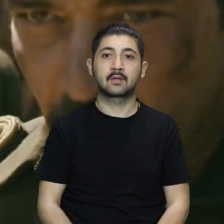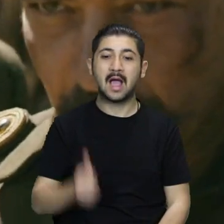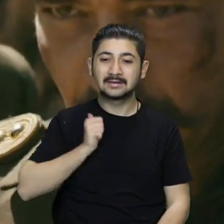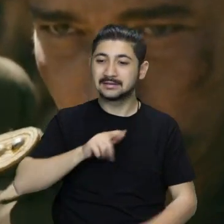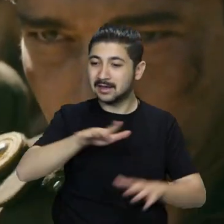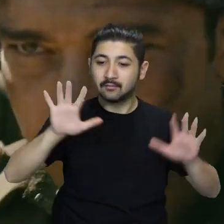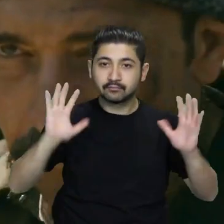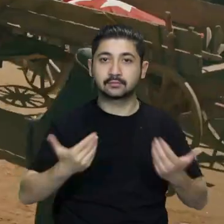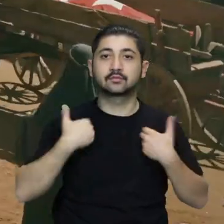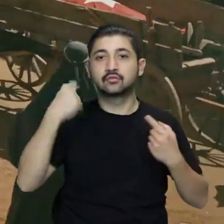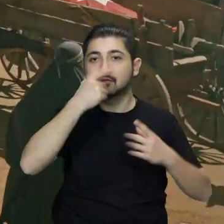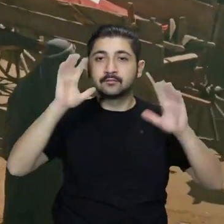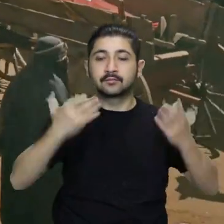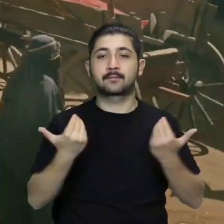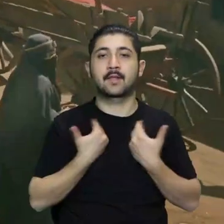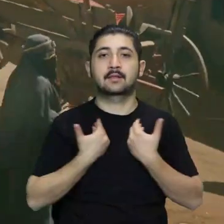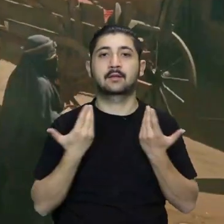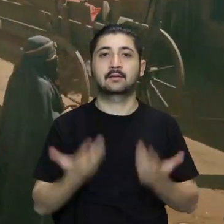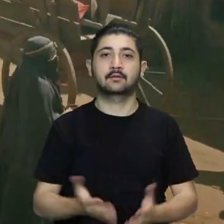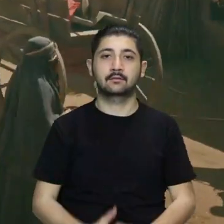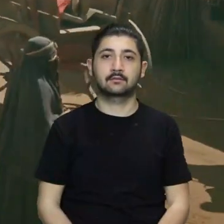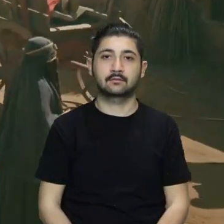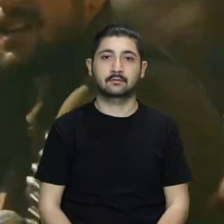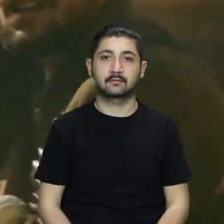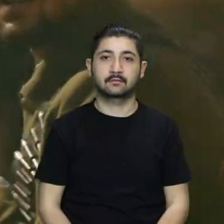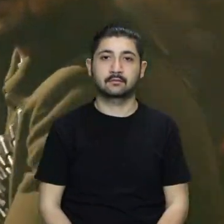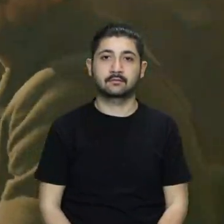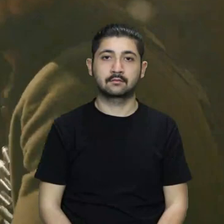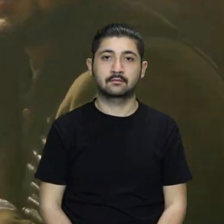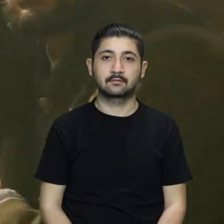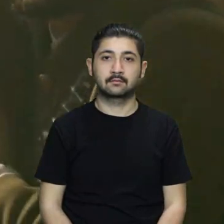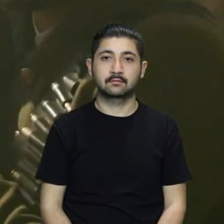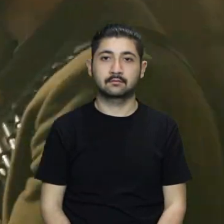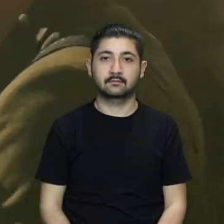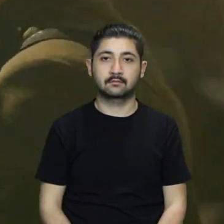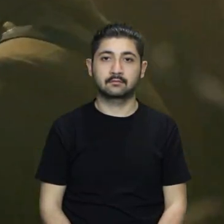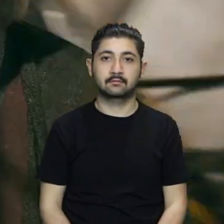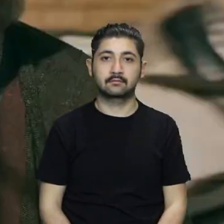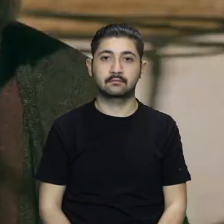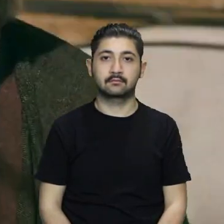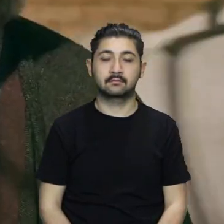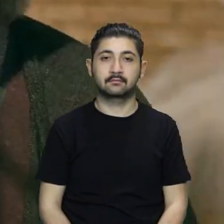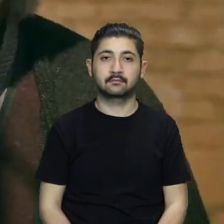Neferleri bu hale ben koydum. Askerler ilerlemeye devam ediyorlar.